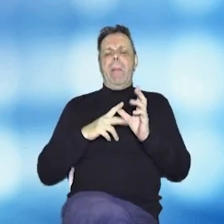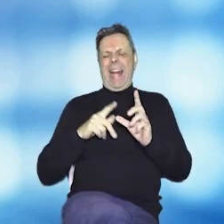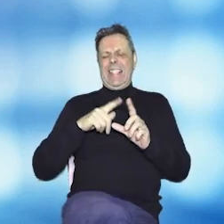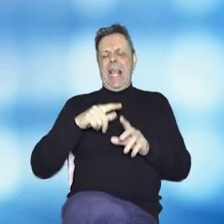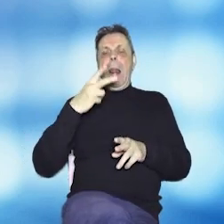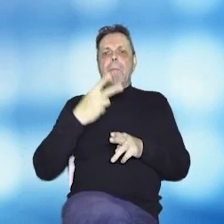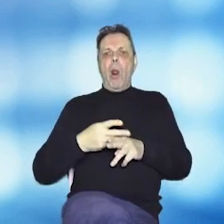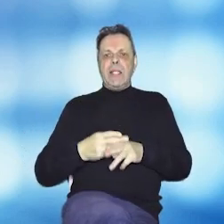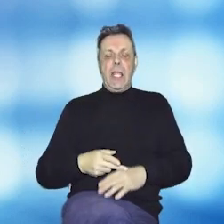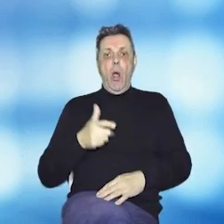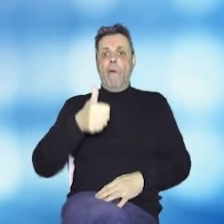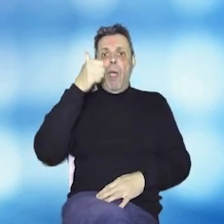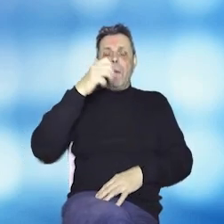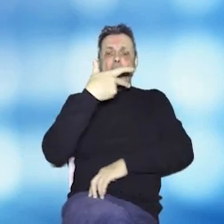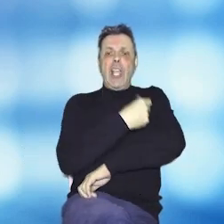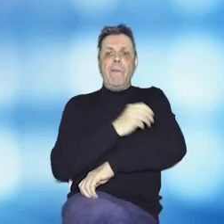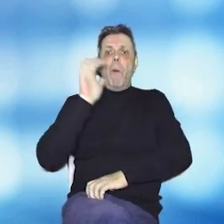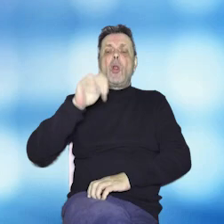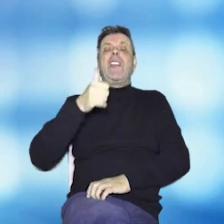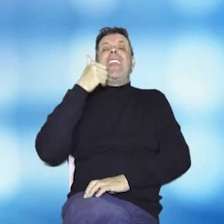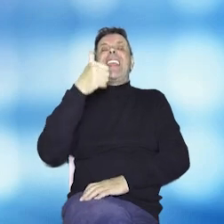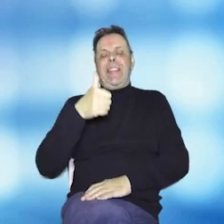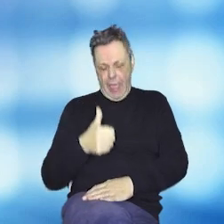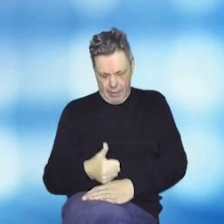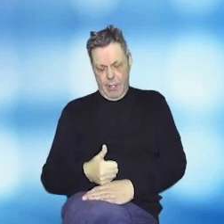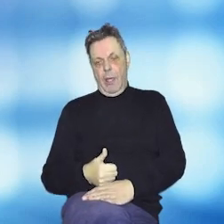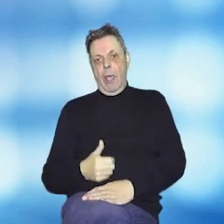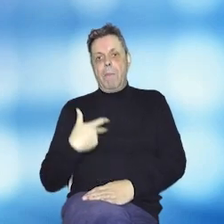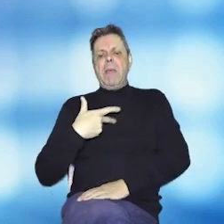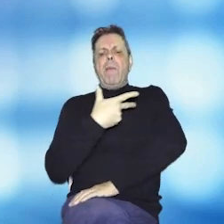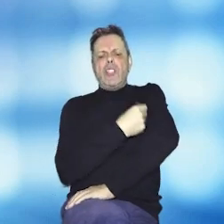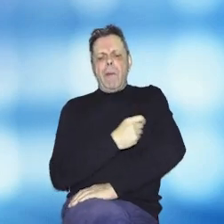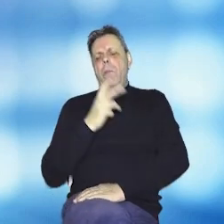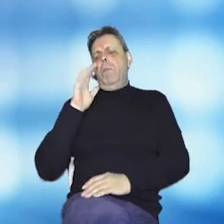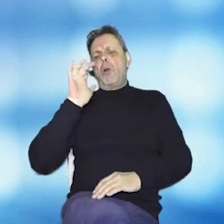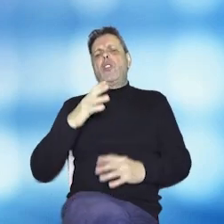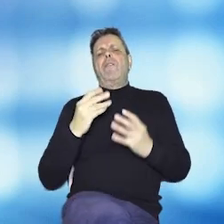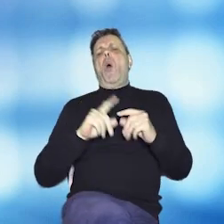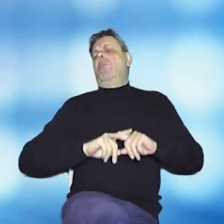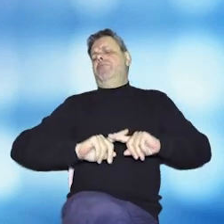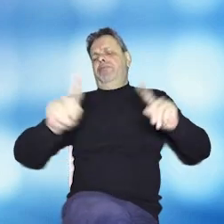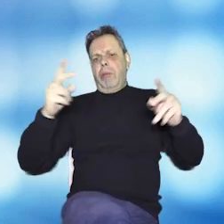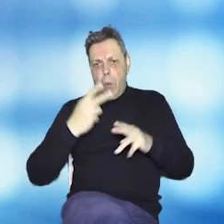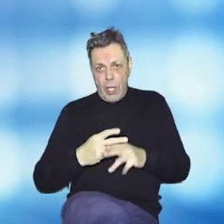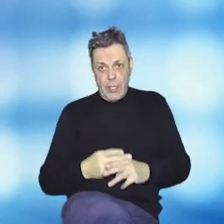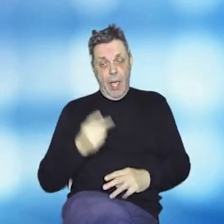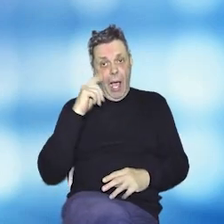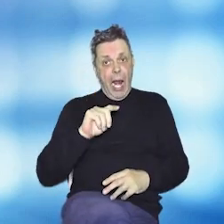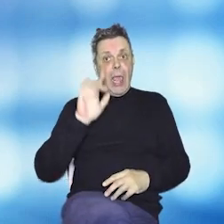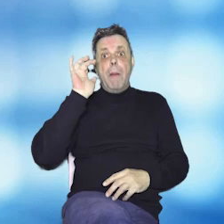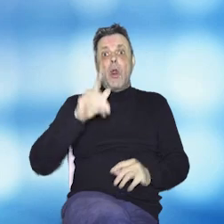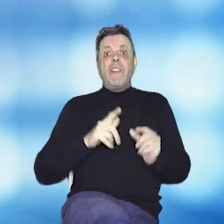bolesti i ovo je prvo cjepivo protiv jedne parazitarne bolesti. Mi imamo cjepiva protiv brojnih drugih bolesti. Da. Ali evo,